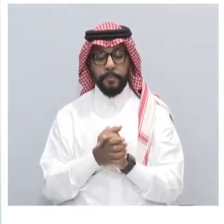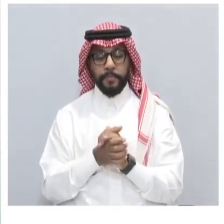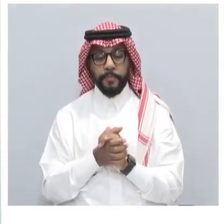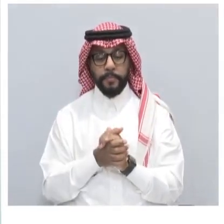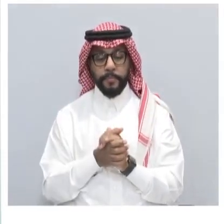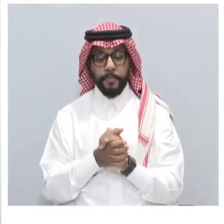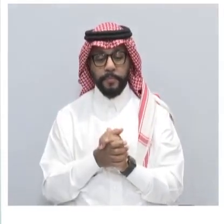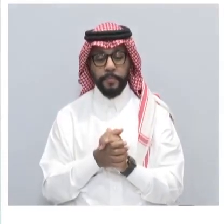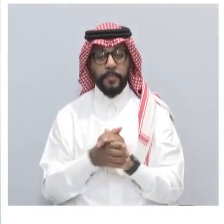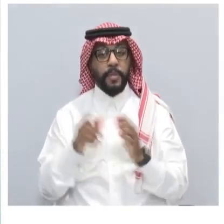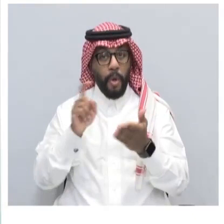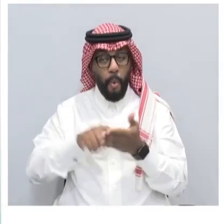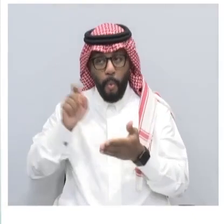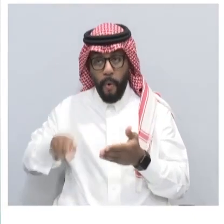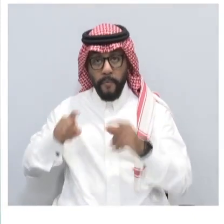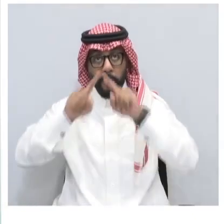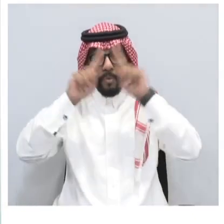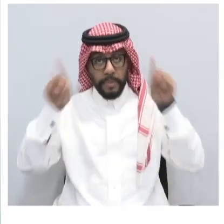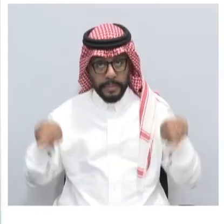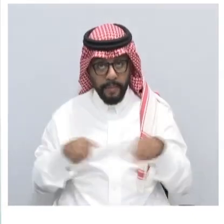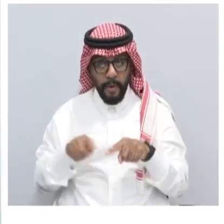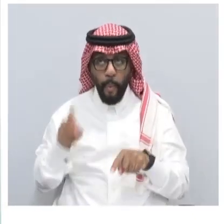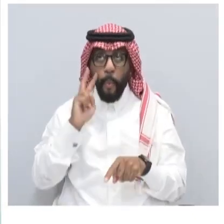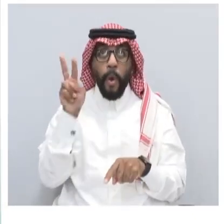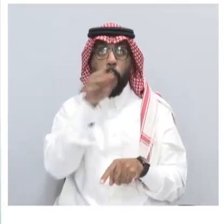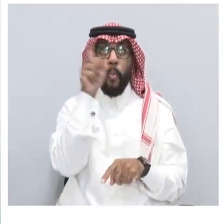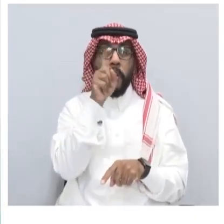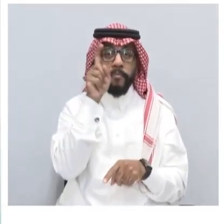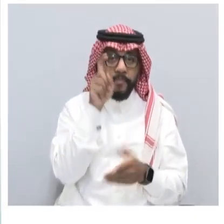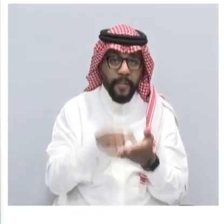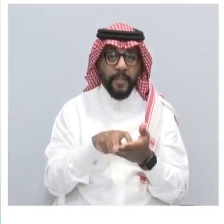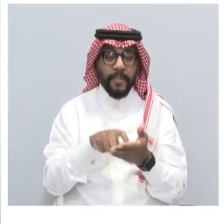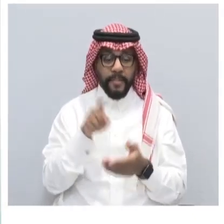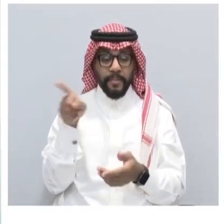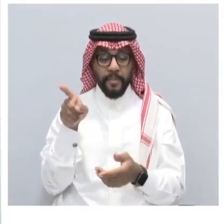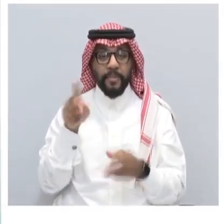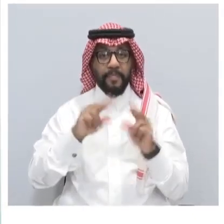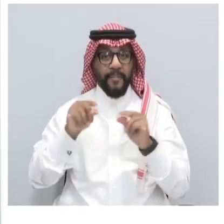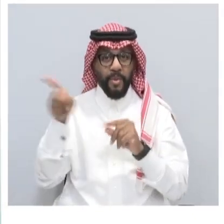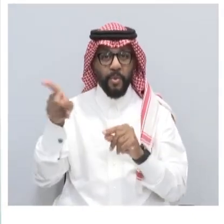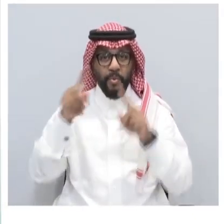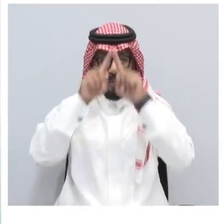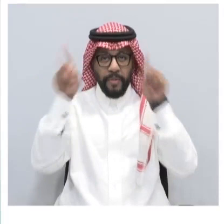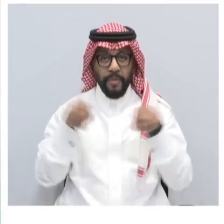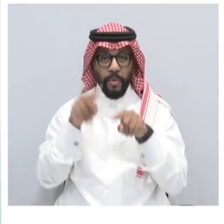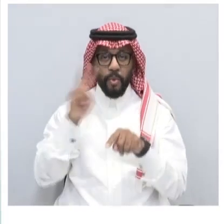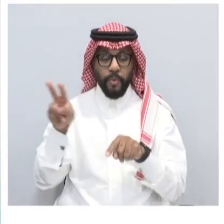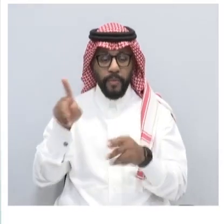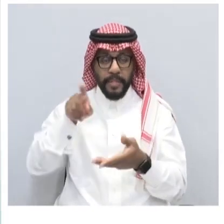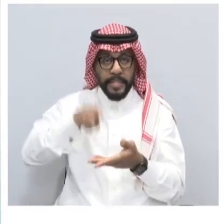من الصفحه الرئيسيه نذهب هنا ونضع المؤشر وننقر بزر